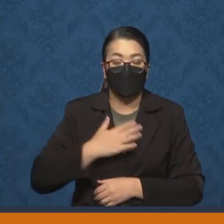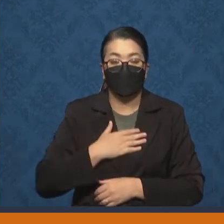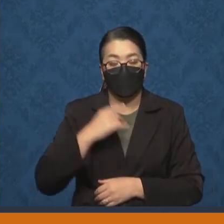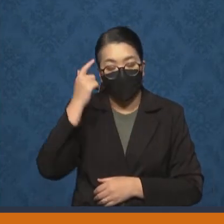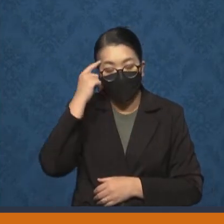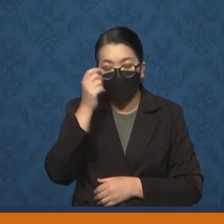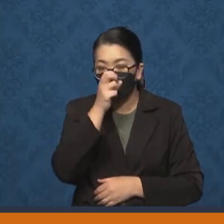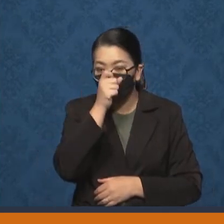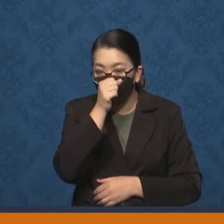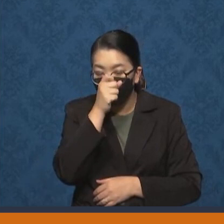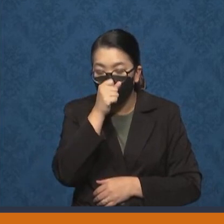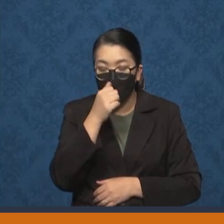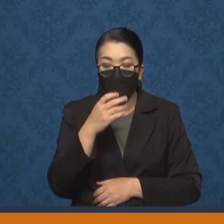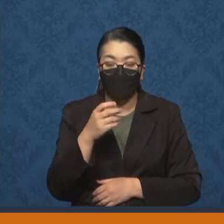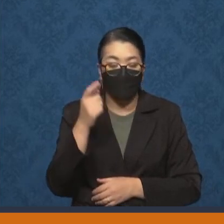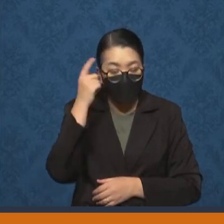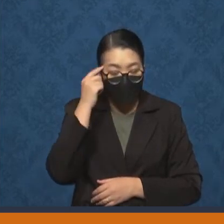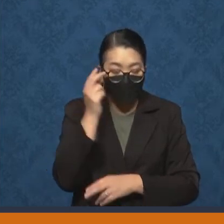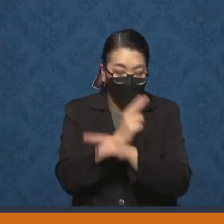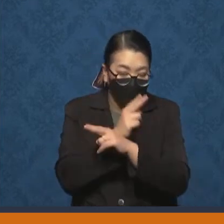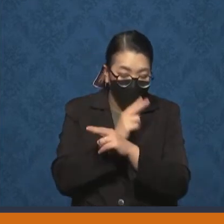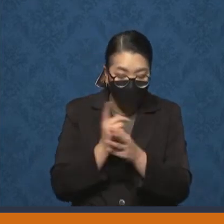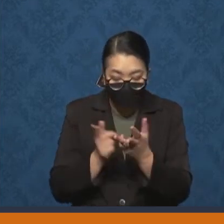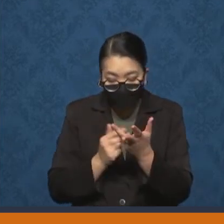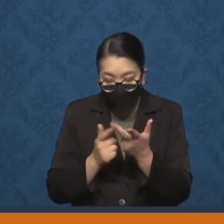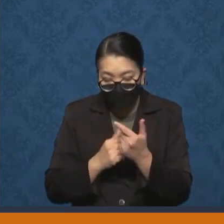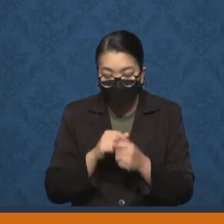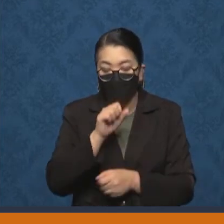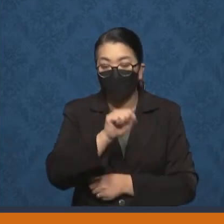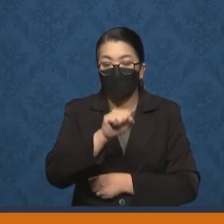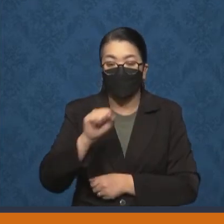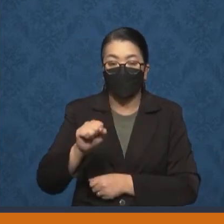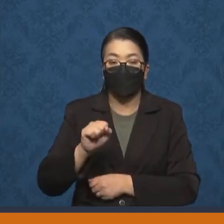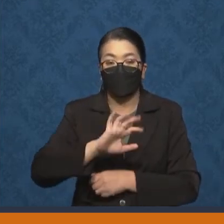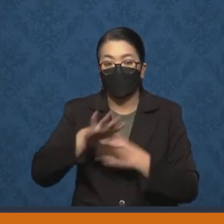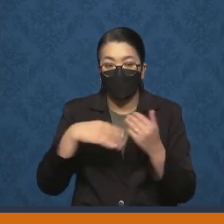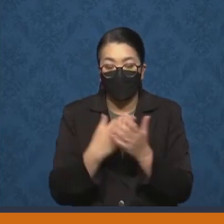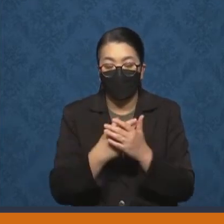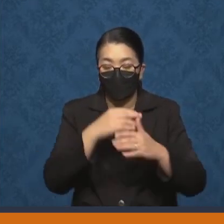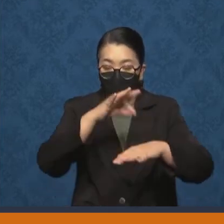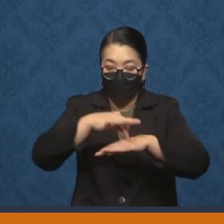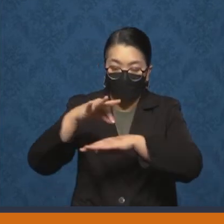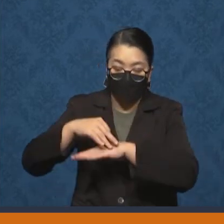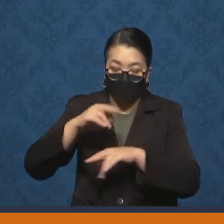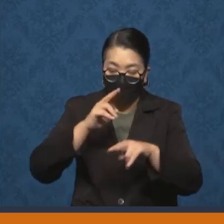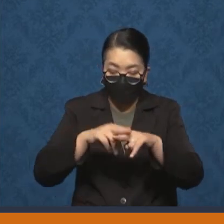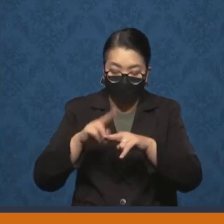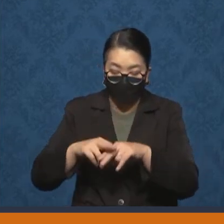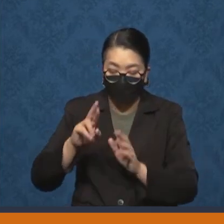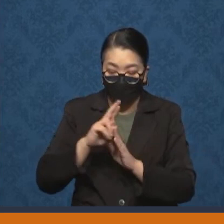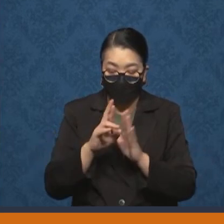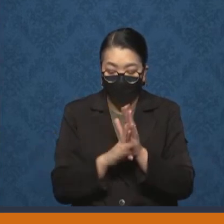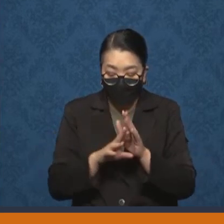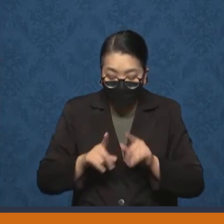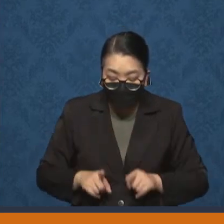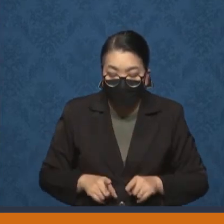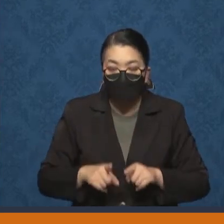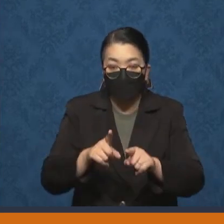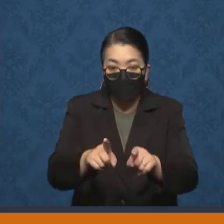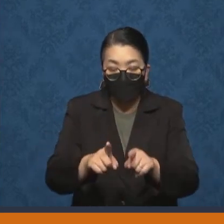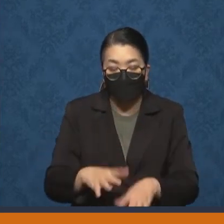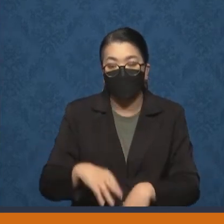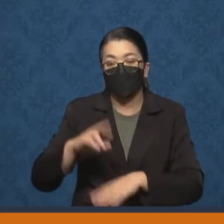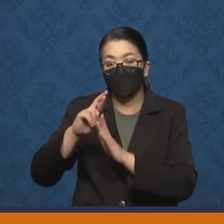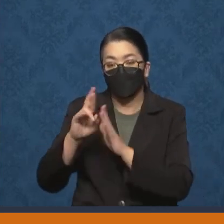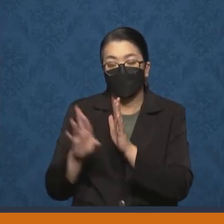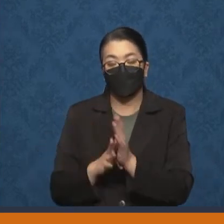ทดลองจำลองการคำนวณนะครับจำนวนส.ส.ที่นั่งในสภาระหว่างระบบคู่ขนานกับระบบแบบก้าว